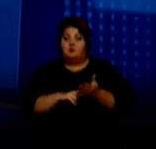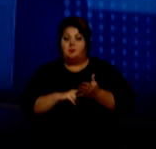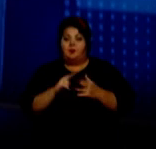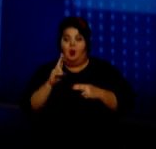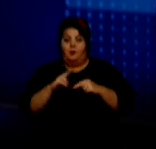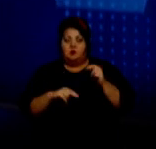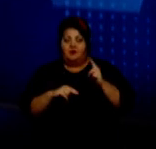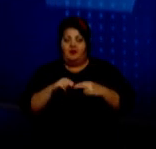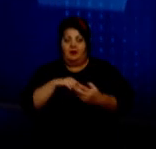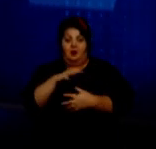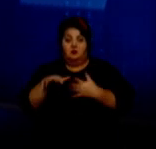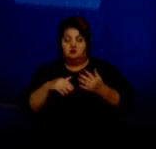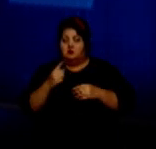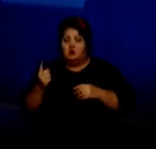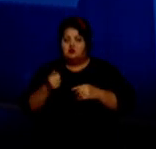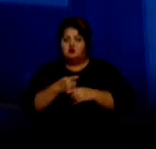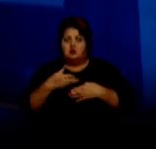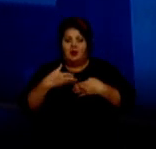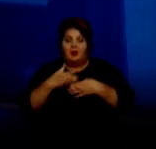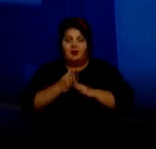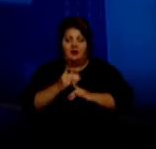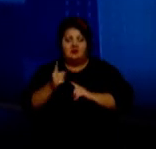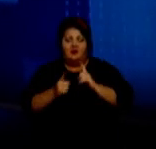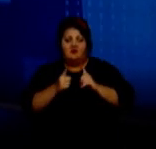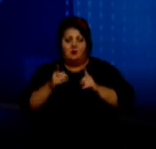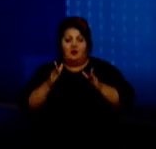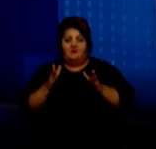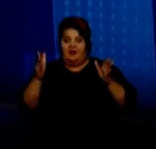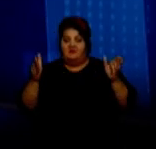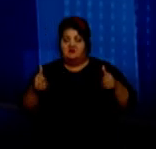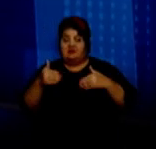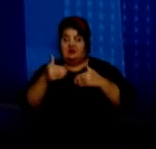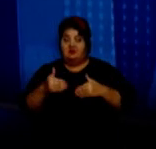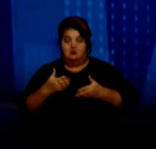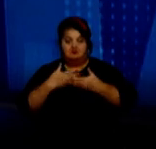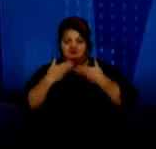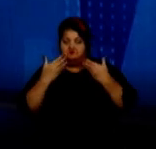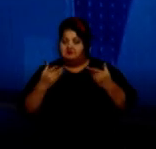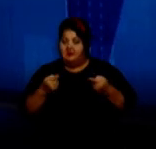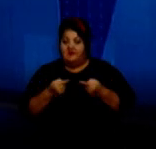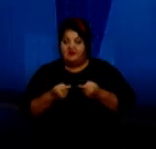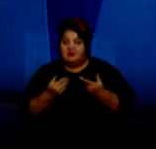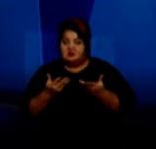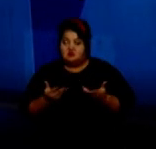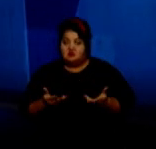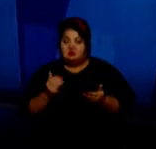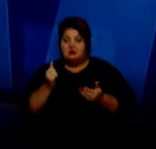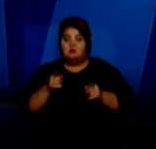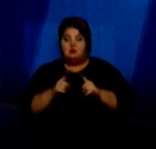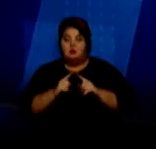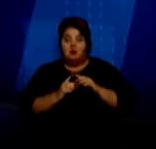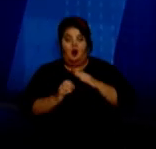Жодних деформацій в стінах не визначені. Те саме стосується і основ,